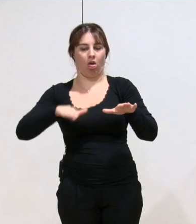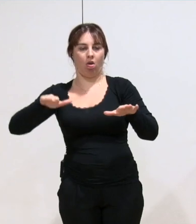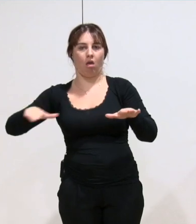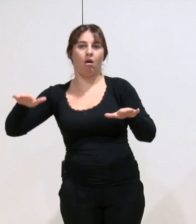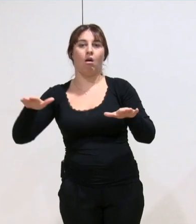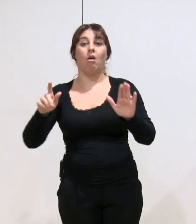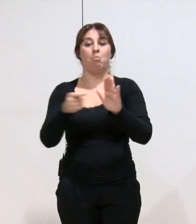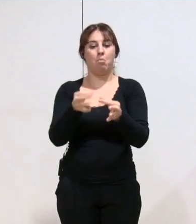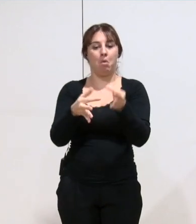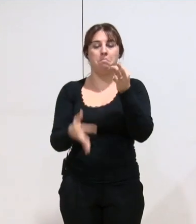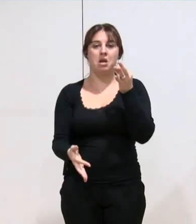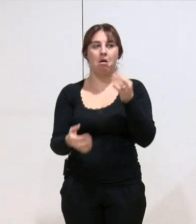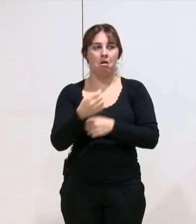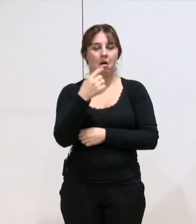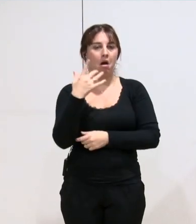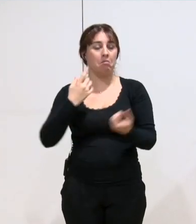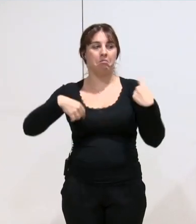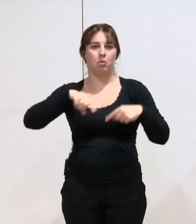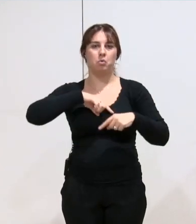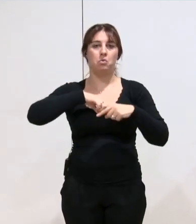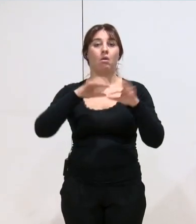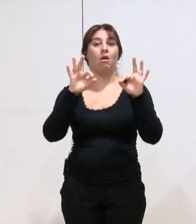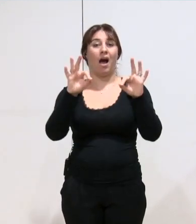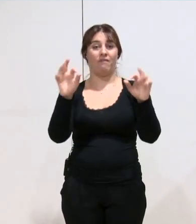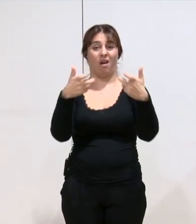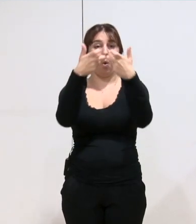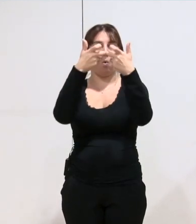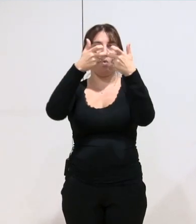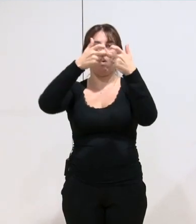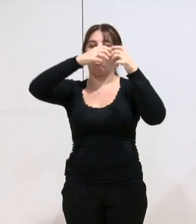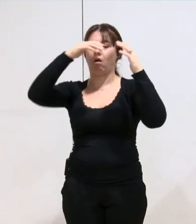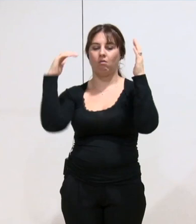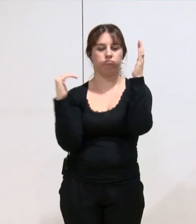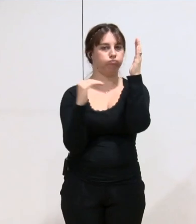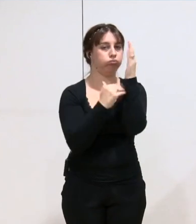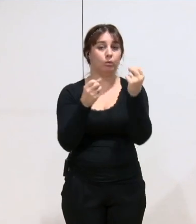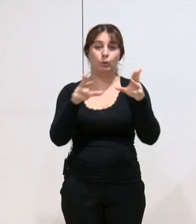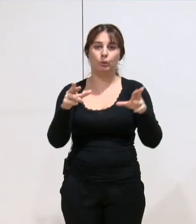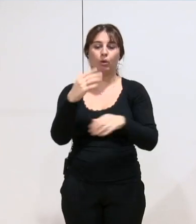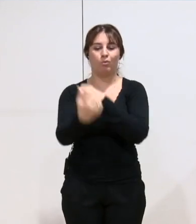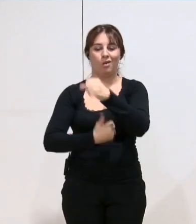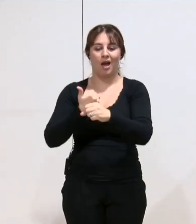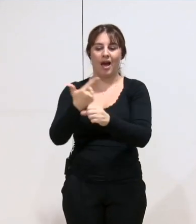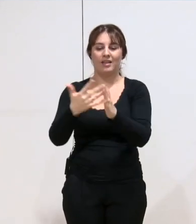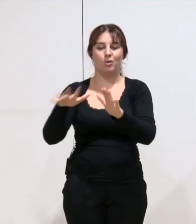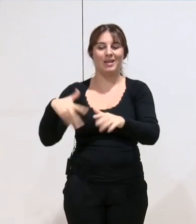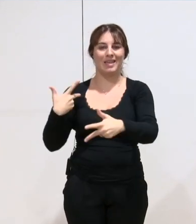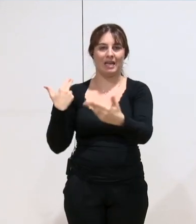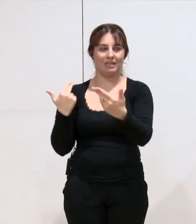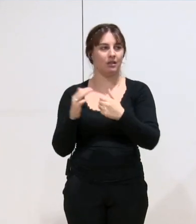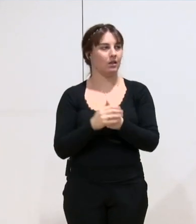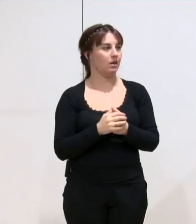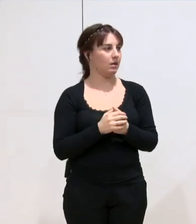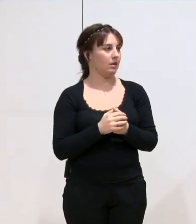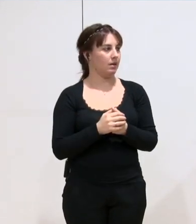moment du bilan, très largement en dessous de ce coût pour l'année 2015. Je laisse la parole à